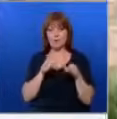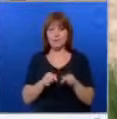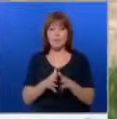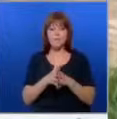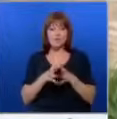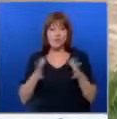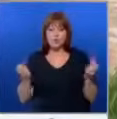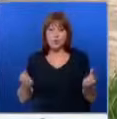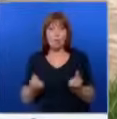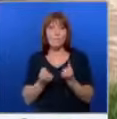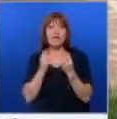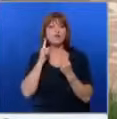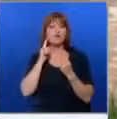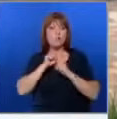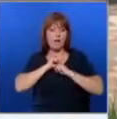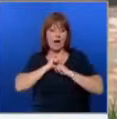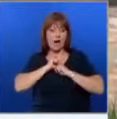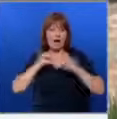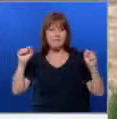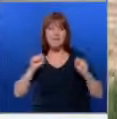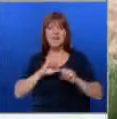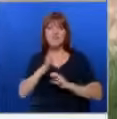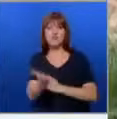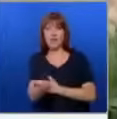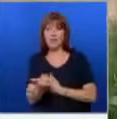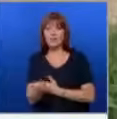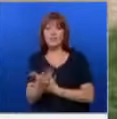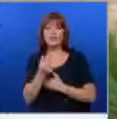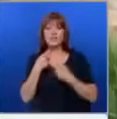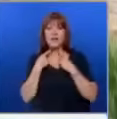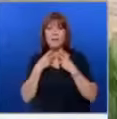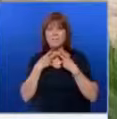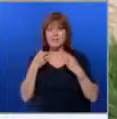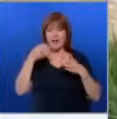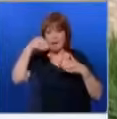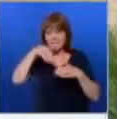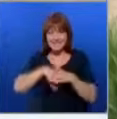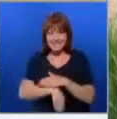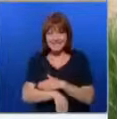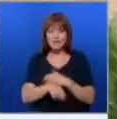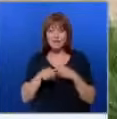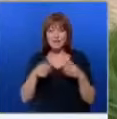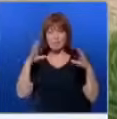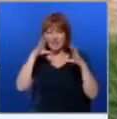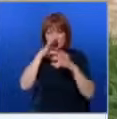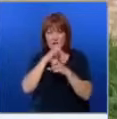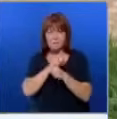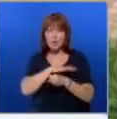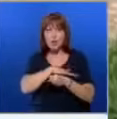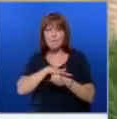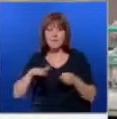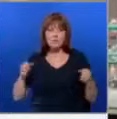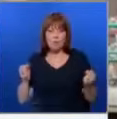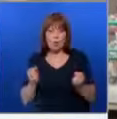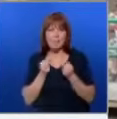се оплашихме. Чу се силен гръм и всички започнаха да тичат и да пищят. Слязохме в мазето, а там в абсолютна тъмнина беше пълно с